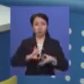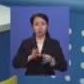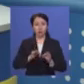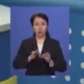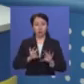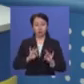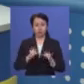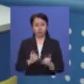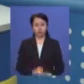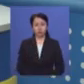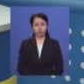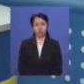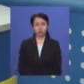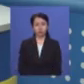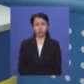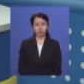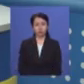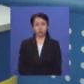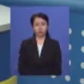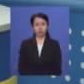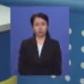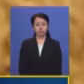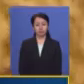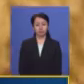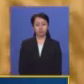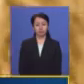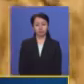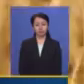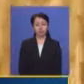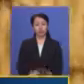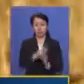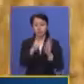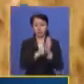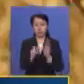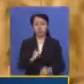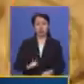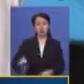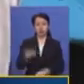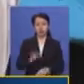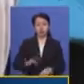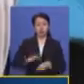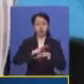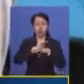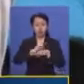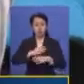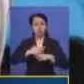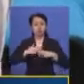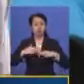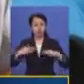Подробности в материале пресс-службы областного департамента полиции. С 18 августа в области проводится